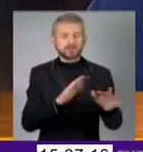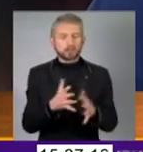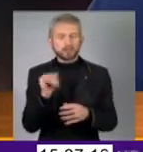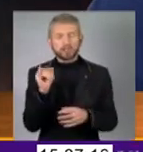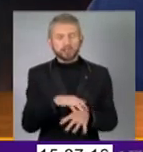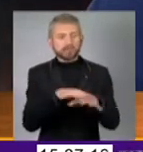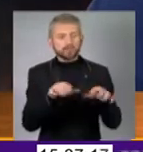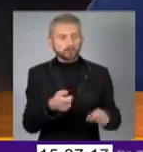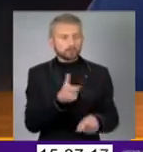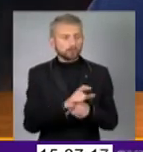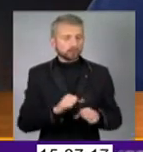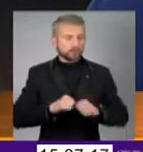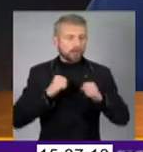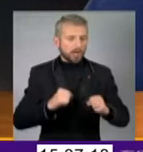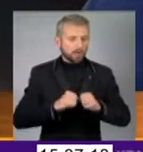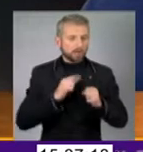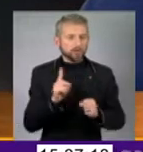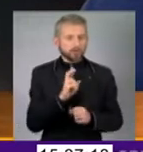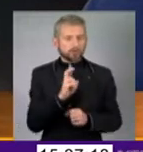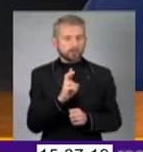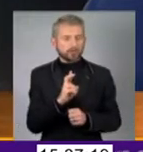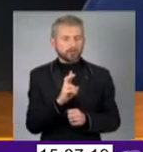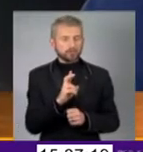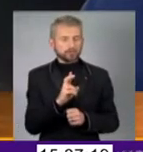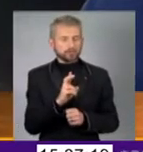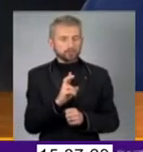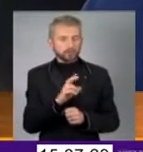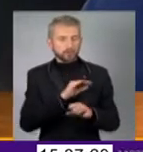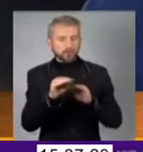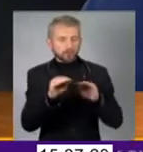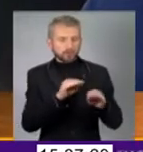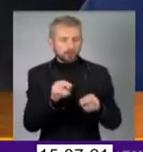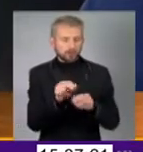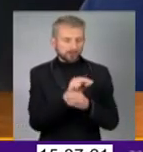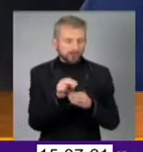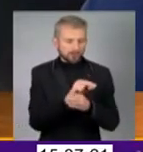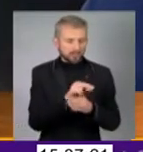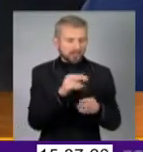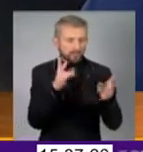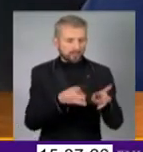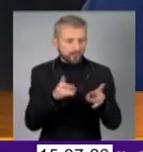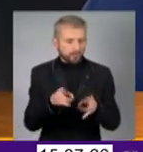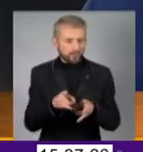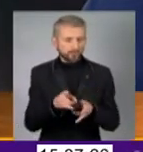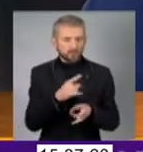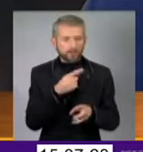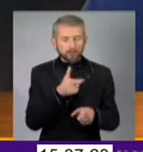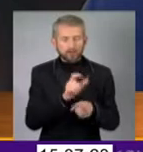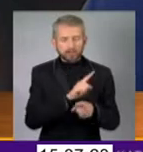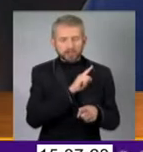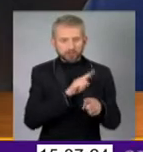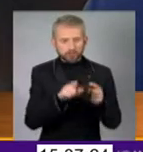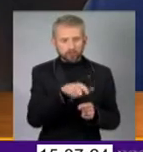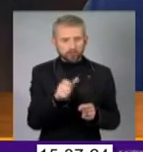влада докладає максимальних зусиль для того, щоб облаштувати цю аварію, і щоб максимально короткі терміни люди